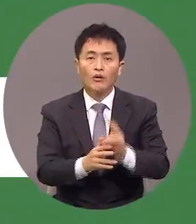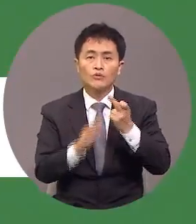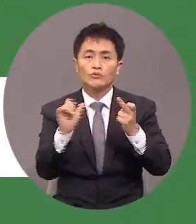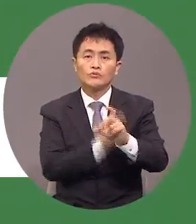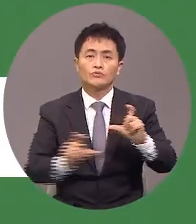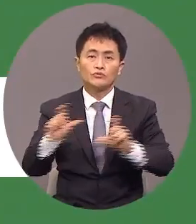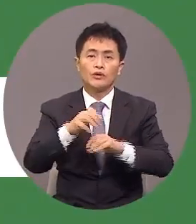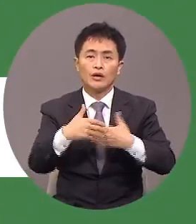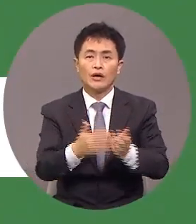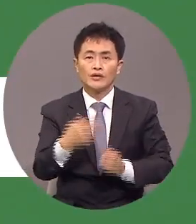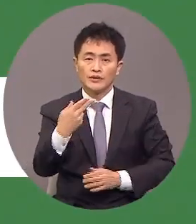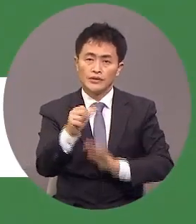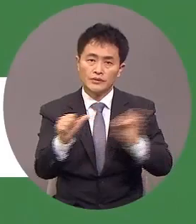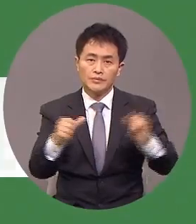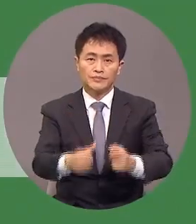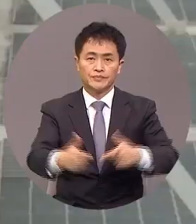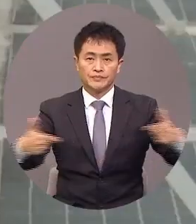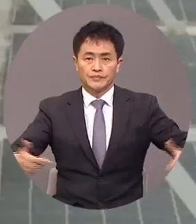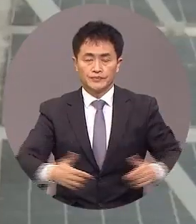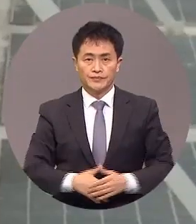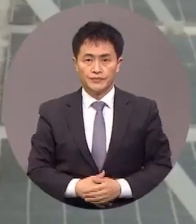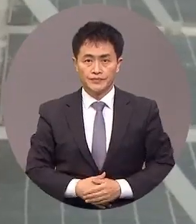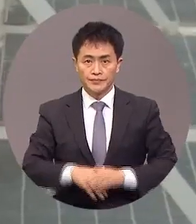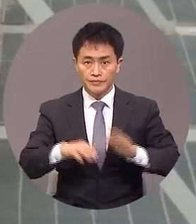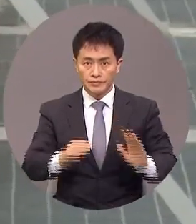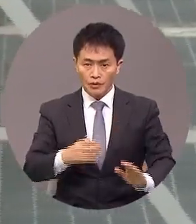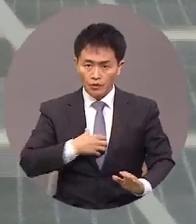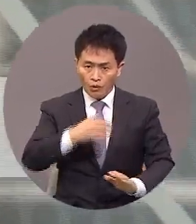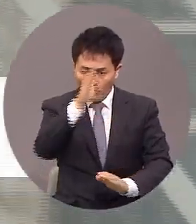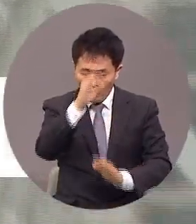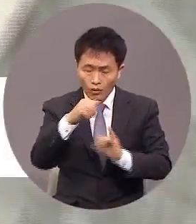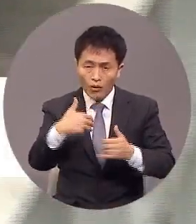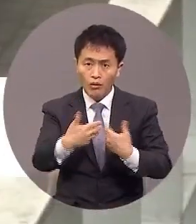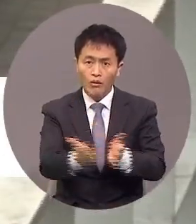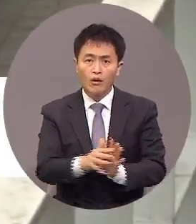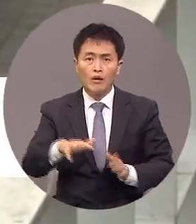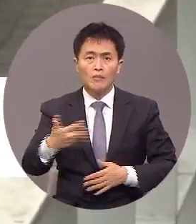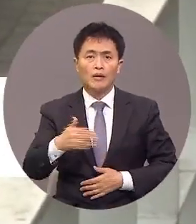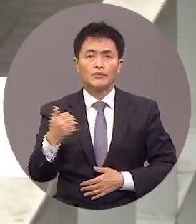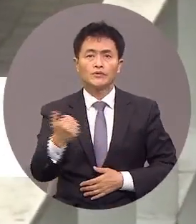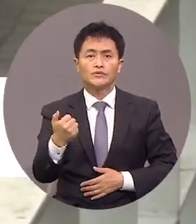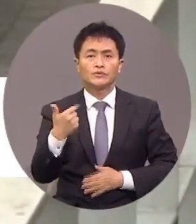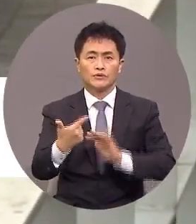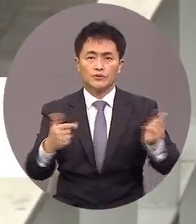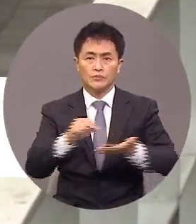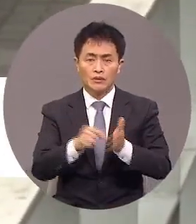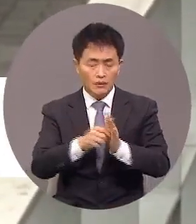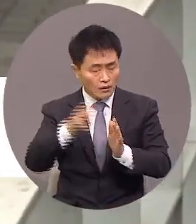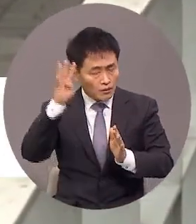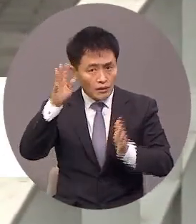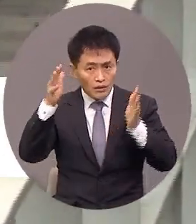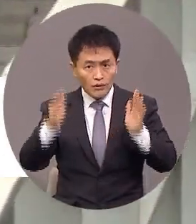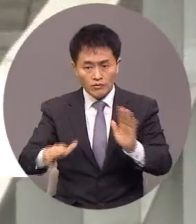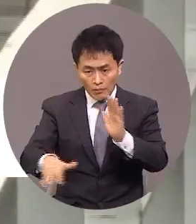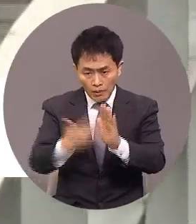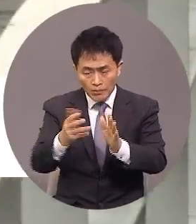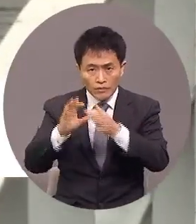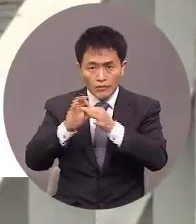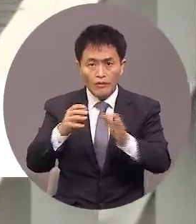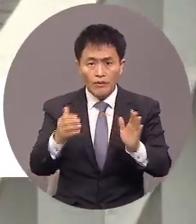확인돼 75명으로 늘었습니다. 위중증 환자는 856명으로 나흘째 800명을